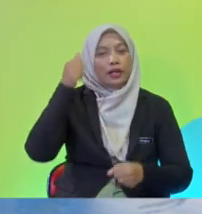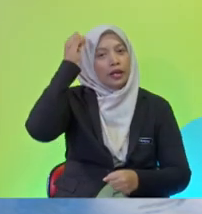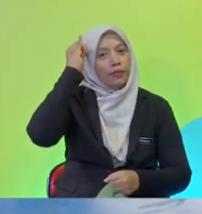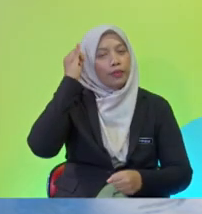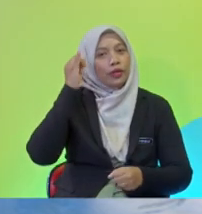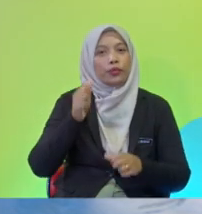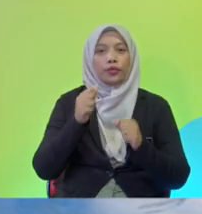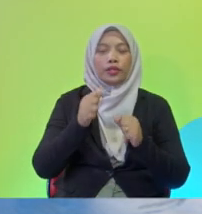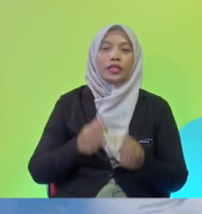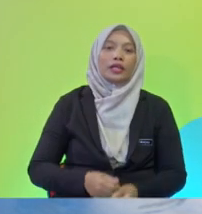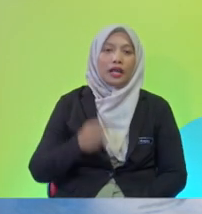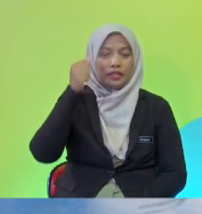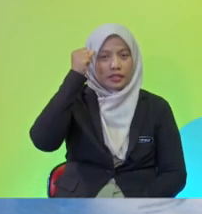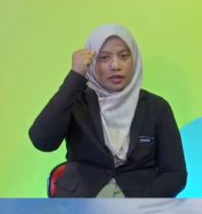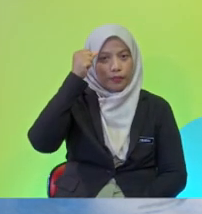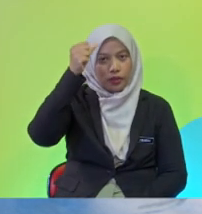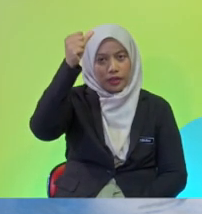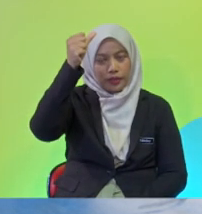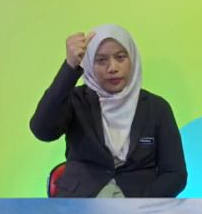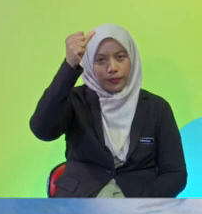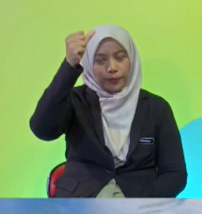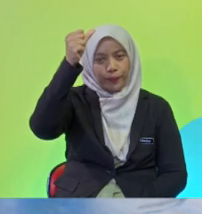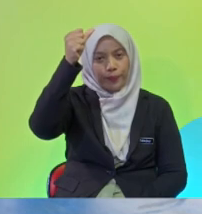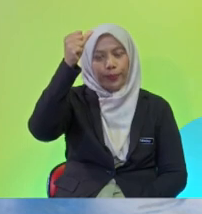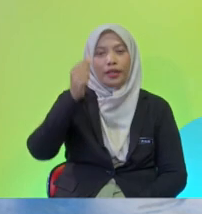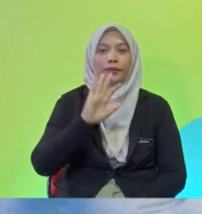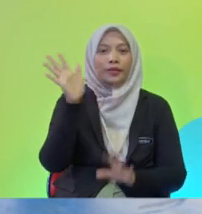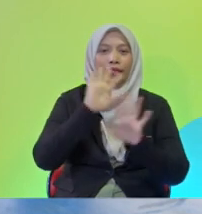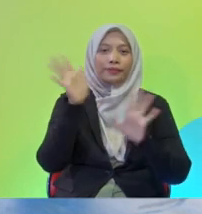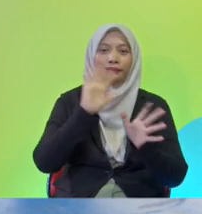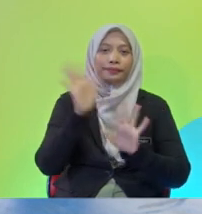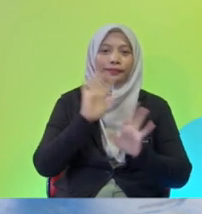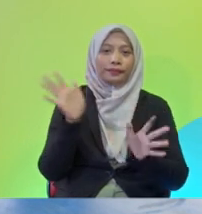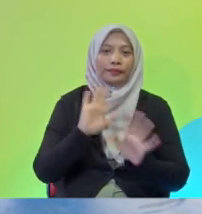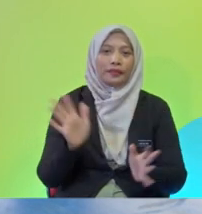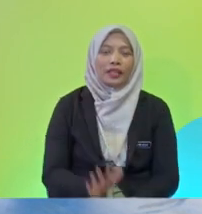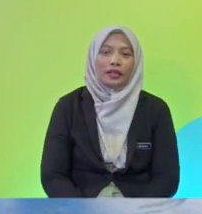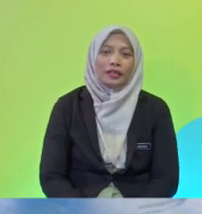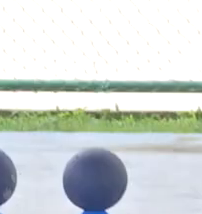Supian mengundurkan diri. Bye-bye, jumpa lagi. Assalamualaikum warahmatullahi wabarakatuh. Bye-bye.